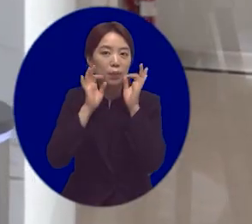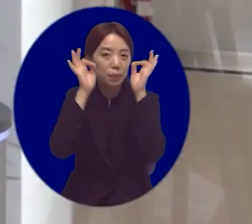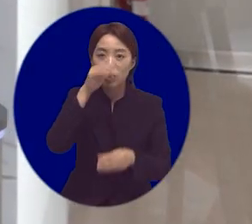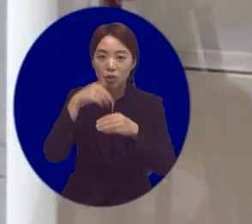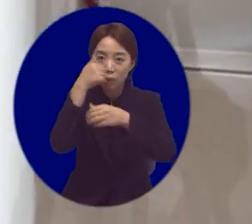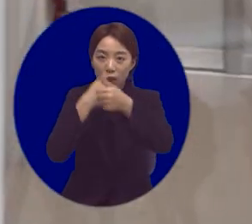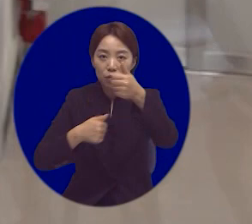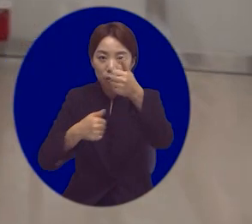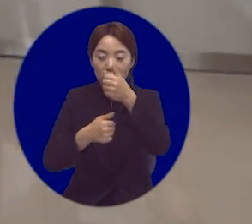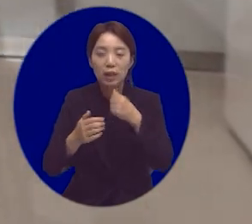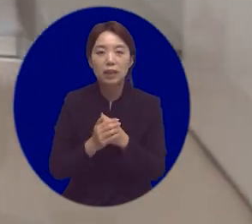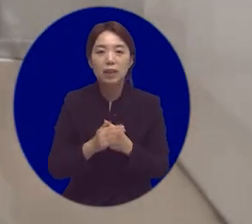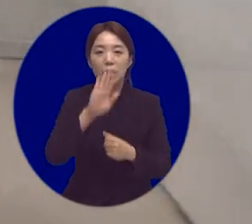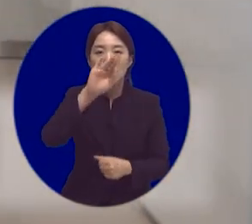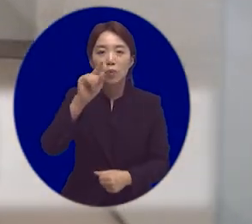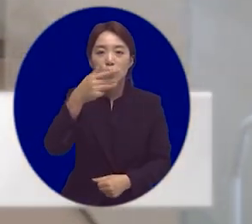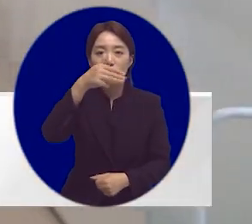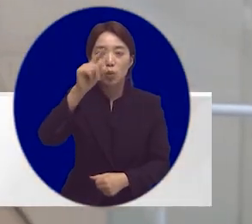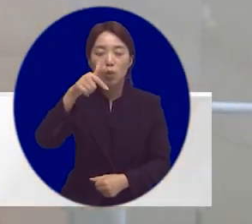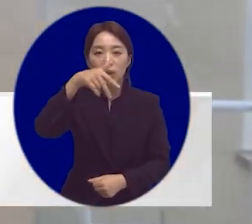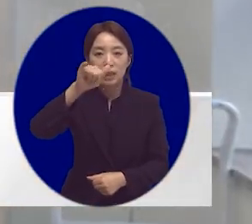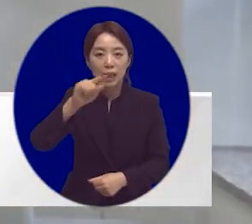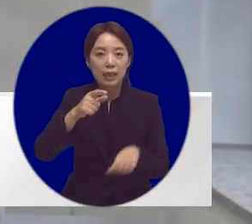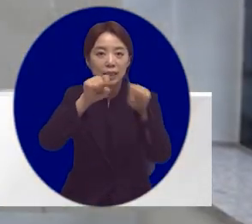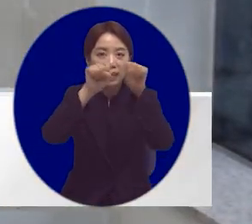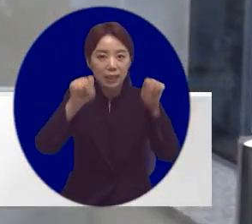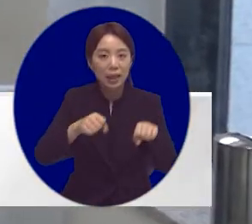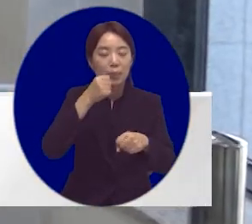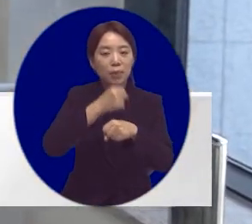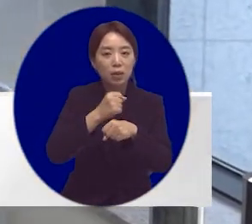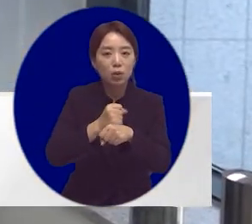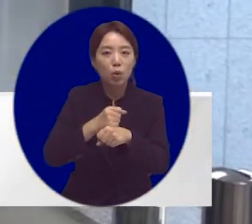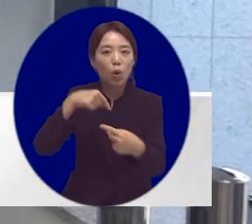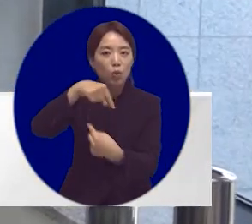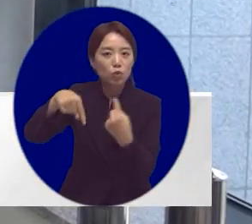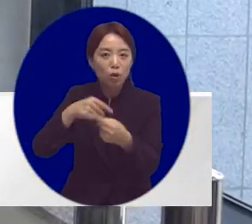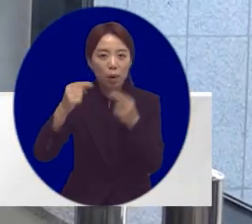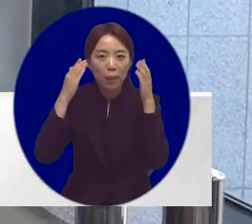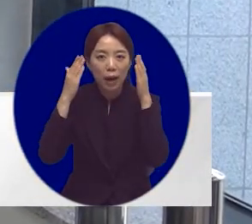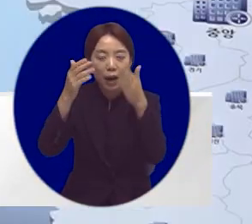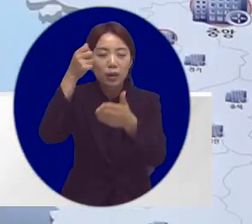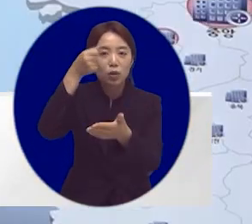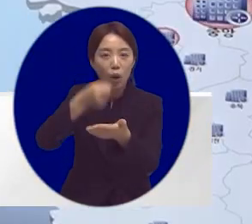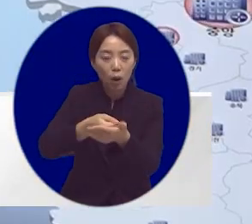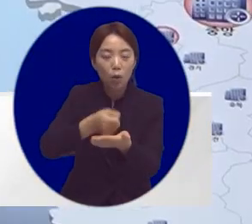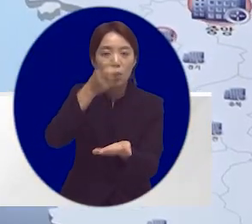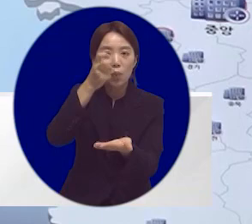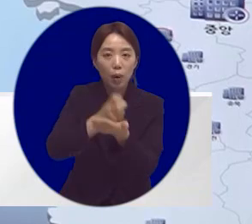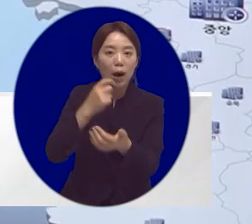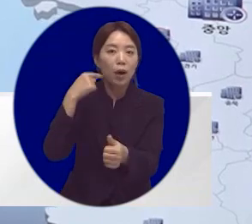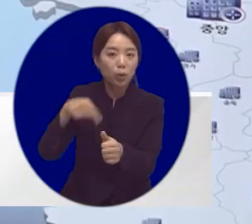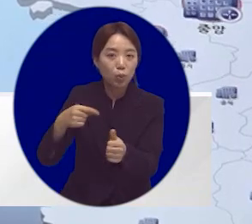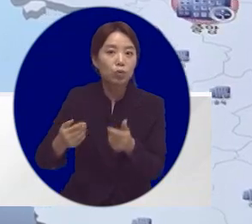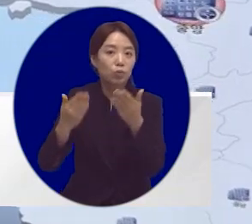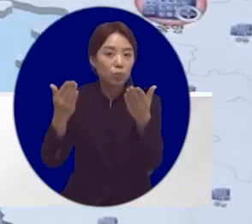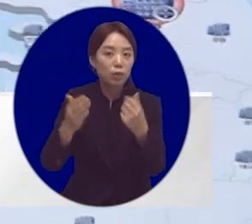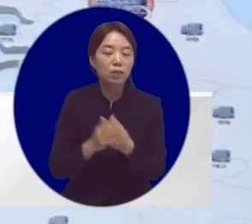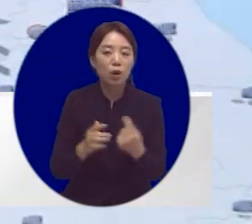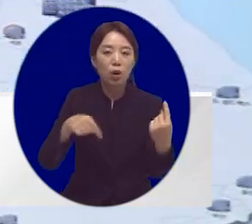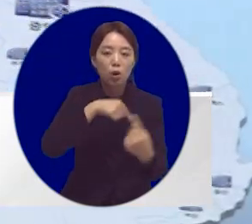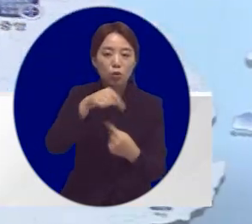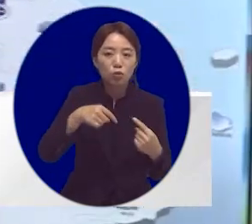위해 중앙선거관리위원회는 블록체인 시스템 구축과 운영 방향을 설정하고 관련 제도를 정비 교육하는